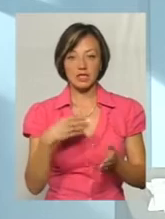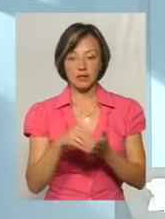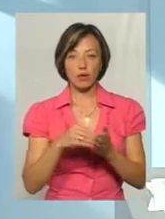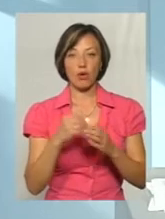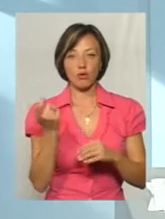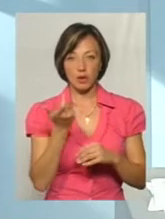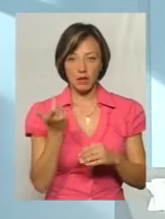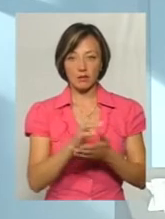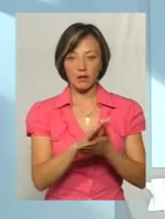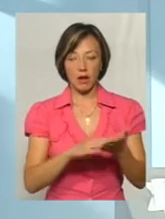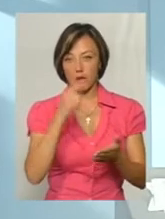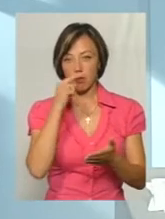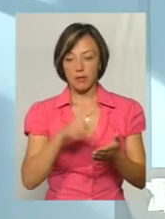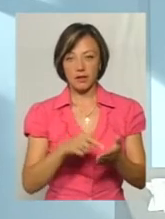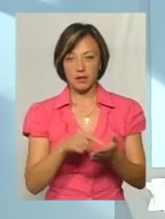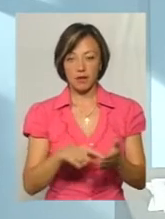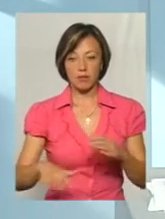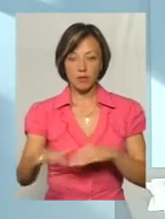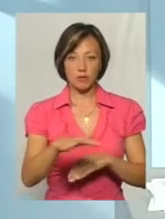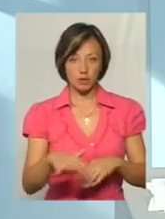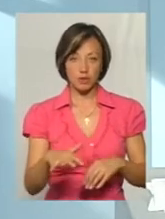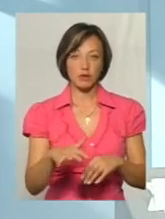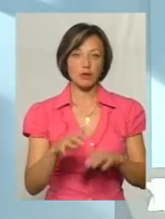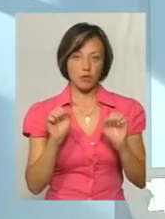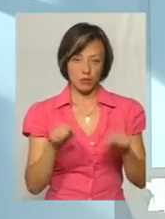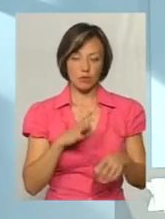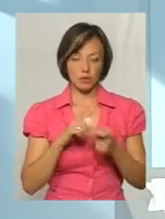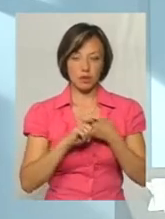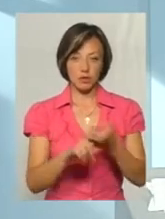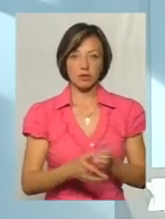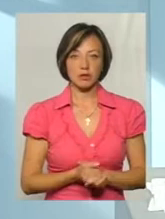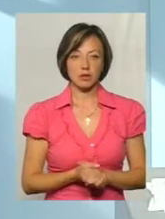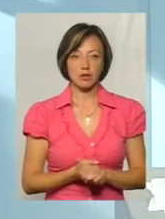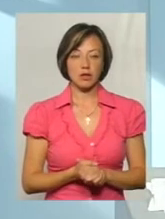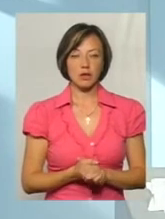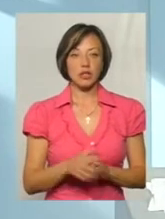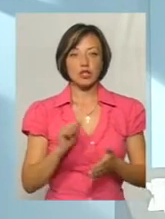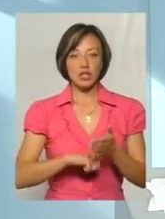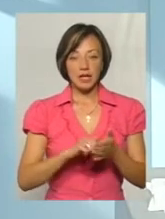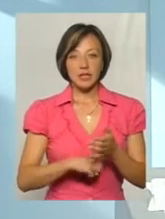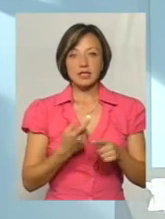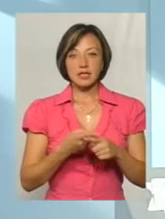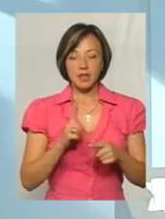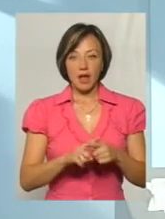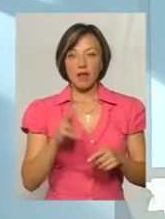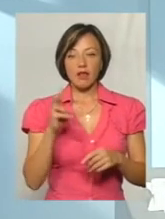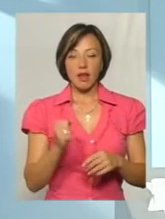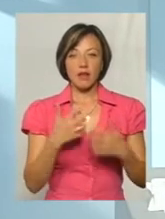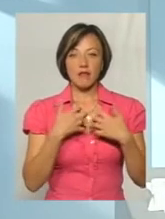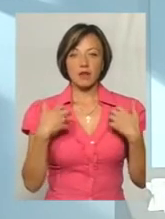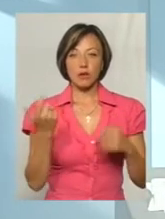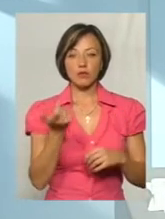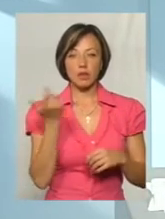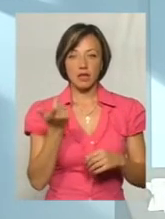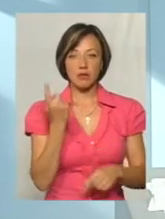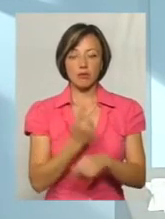господарства, яке далі попаде в тваринницьке приміщення, не виключено, що може бути занесено. Через що на тваринницьких